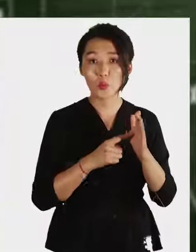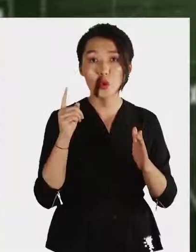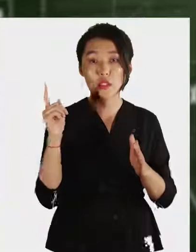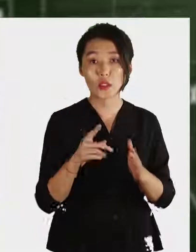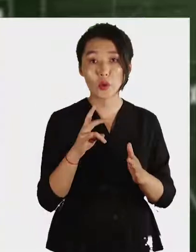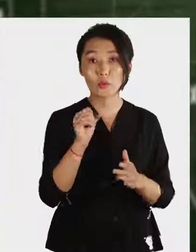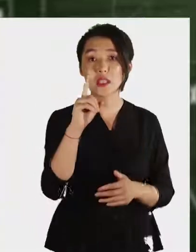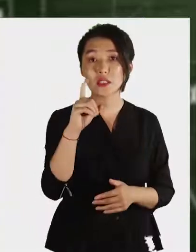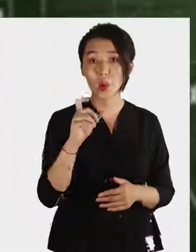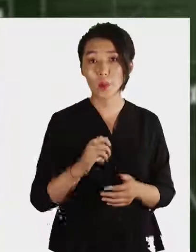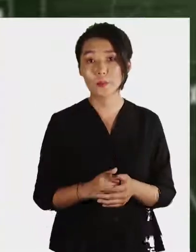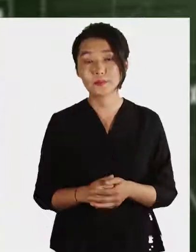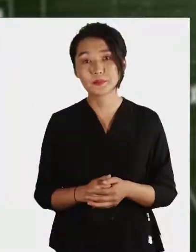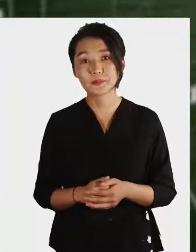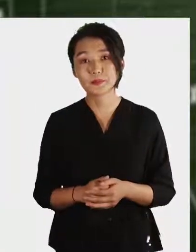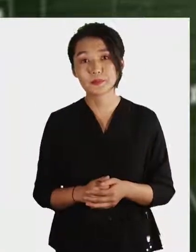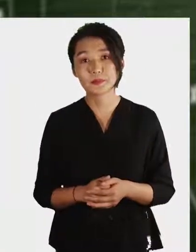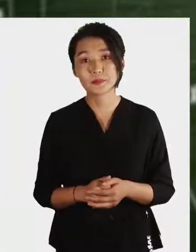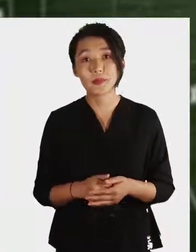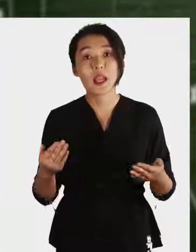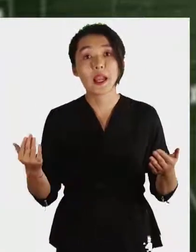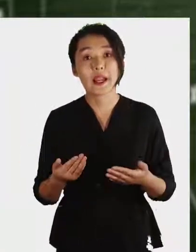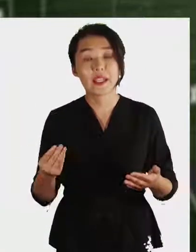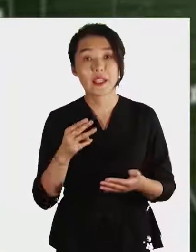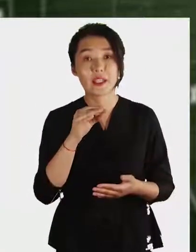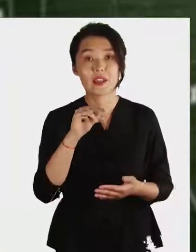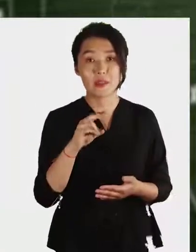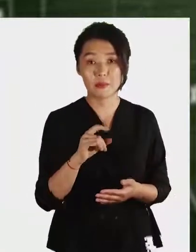проценты? Умножить дробь на 100.